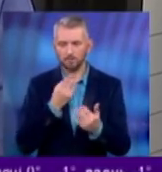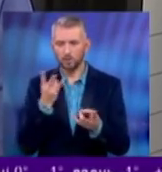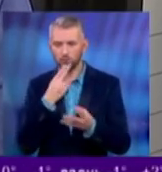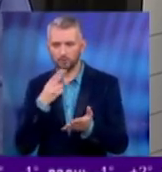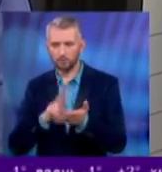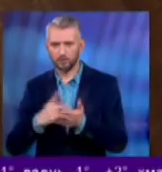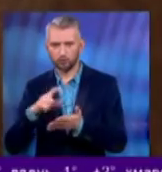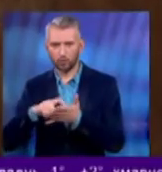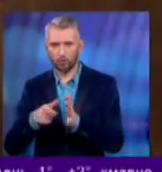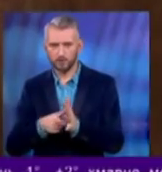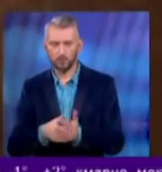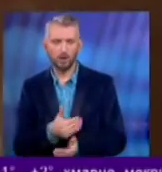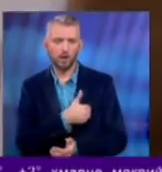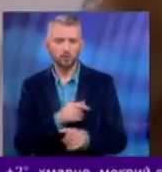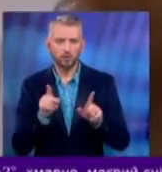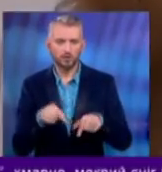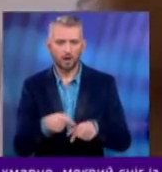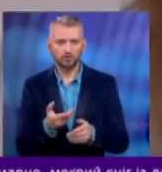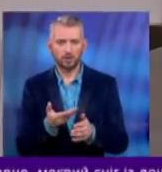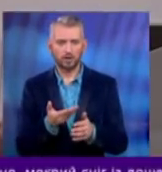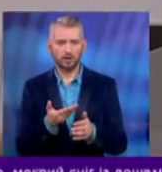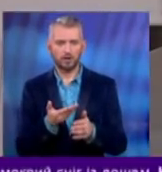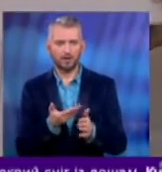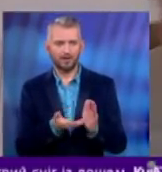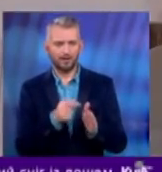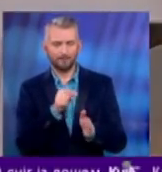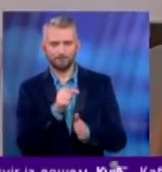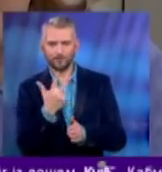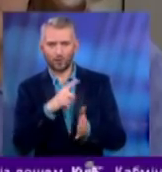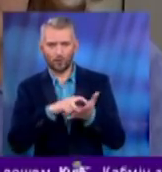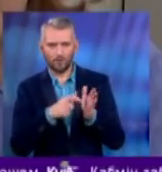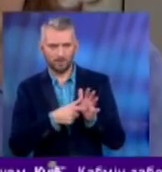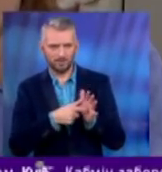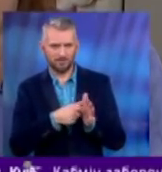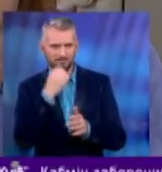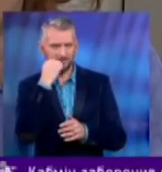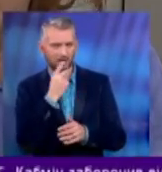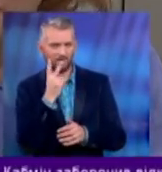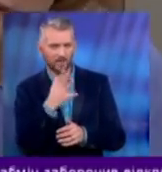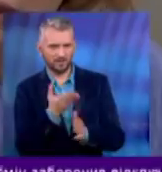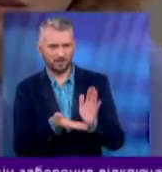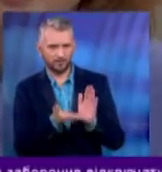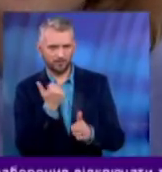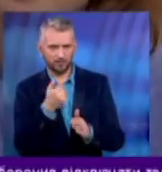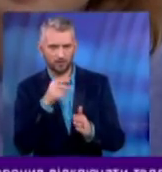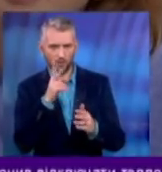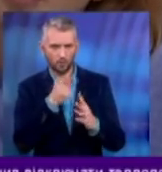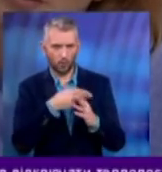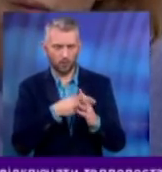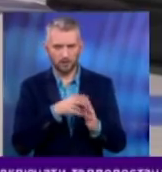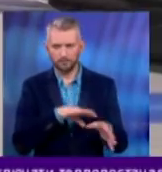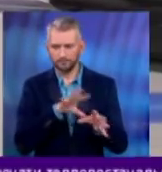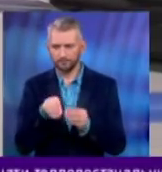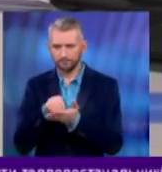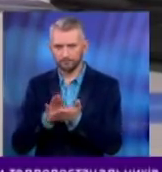в однокімнатну. Хочу також зняти льготи з старої квартири, в якій ми проживали, і перевести їх на